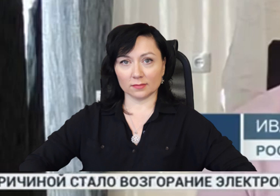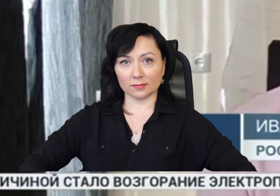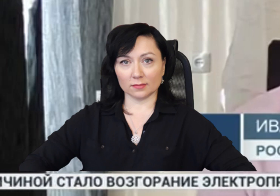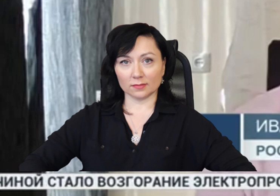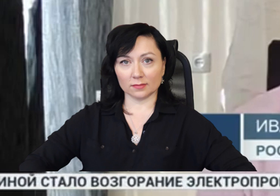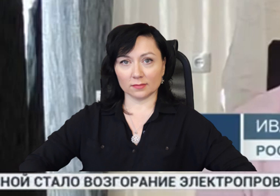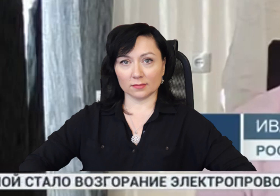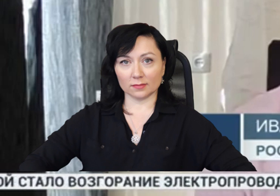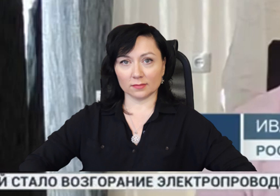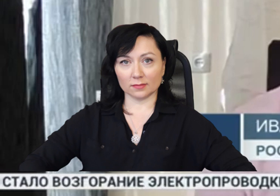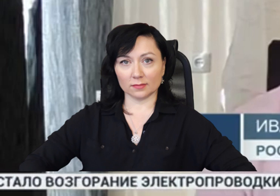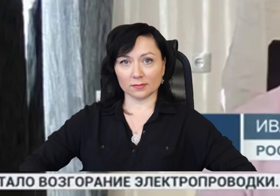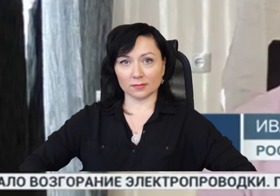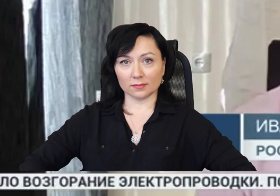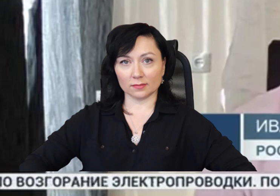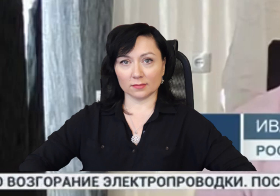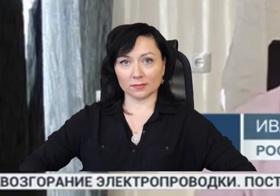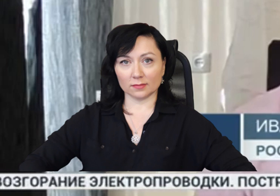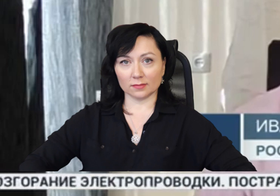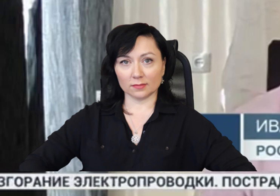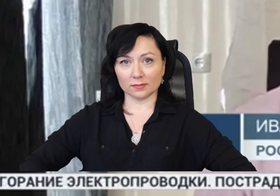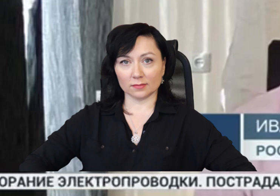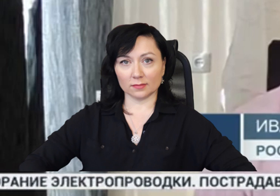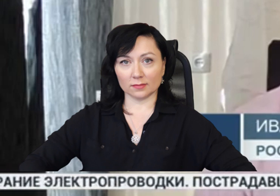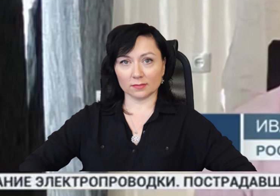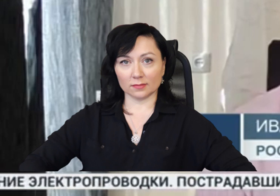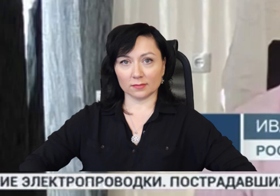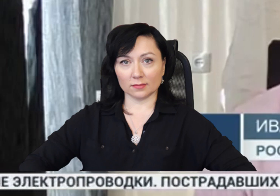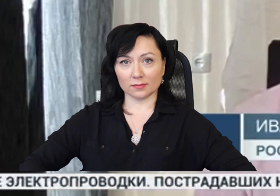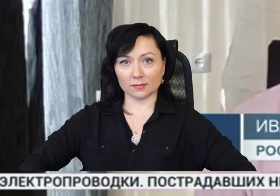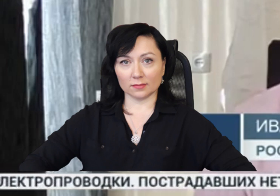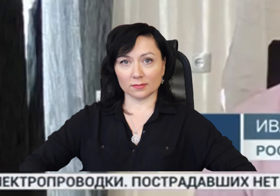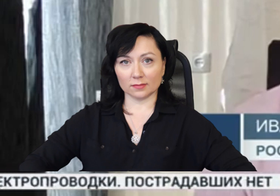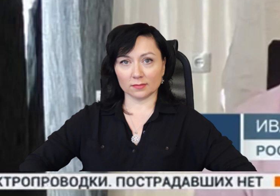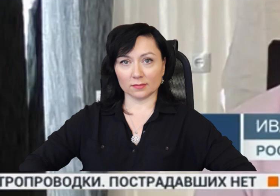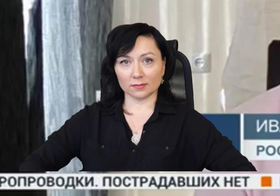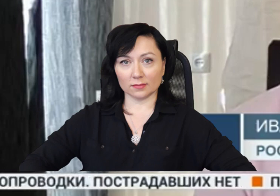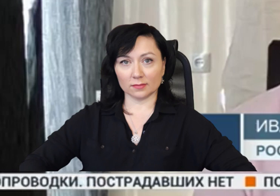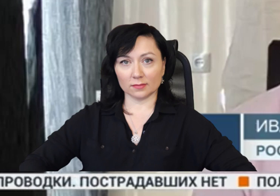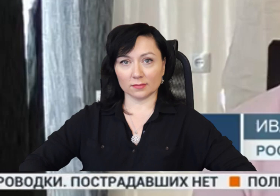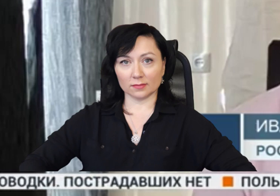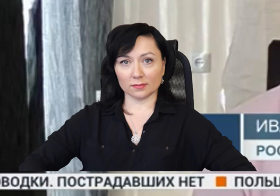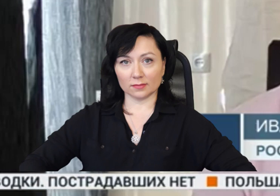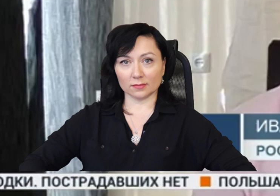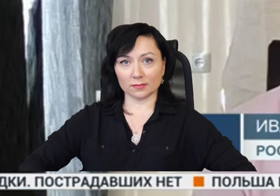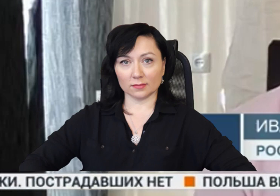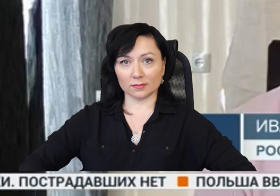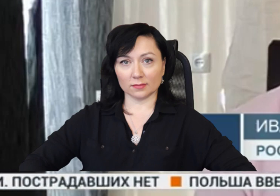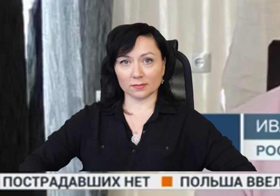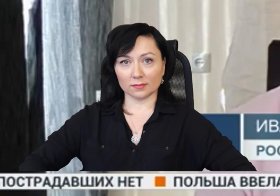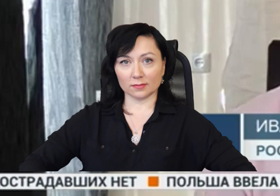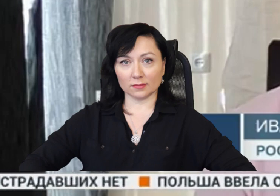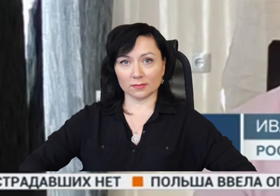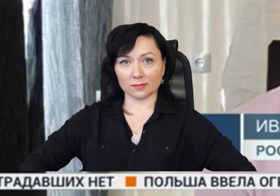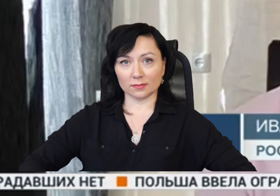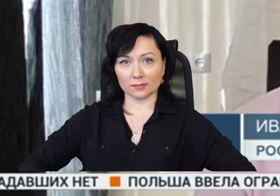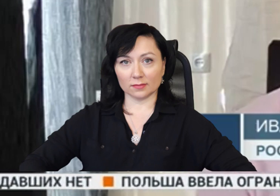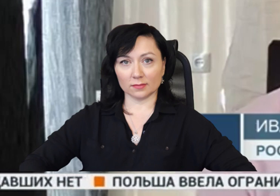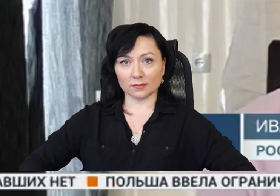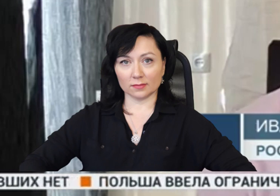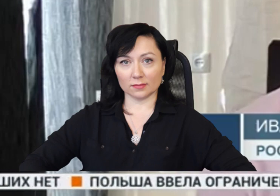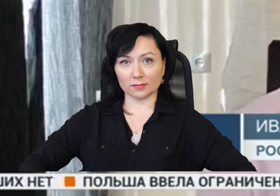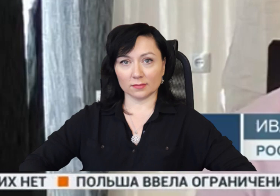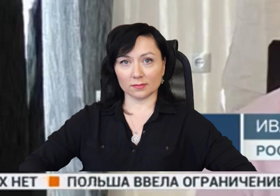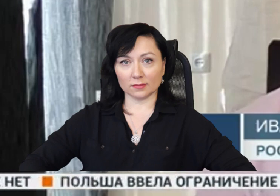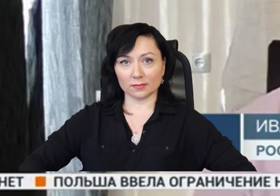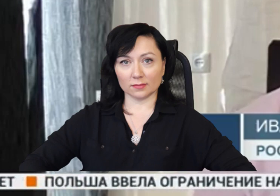Тур и насколько полетят но есть и исключения в компании SPS Travel рассказали что некоторые туристы все же сталкивались